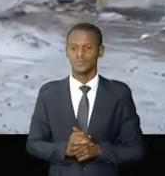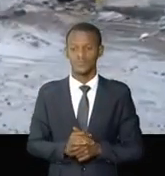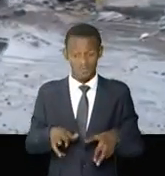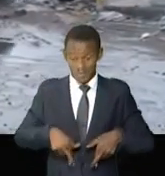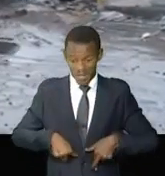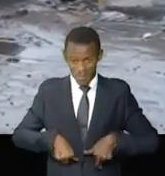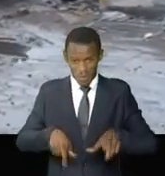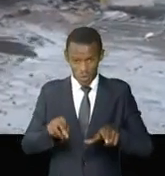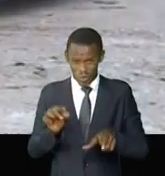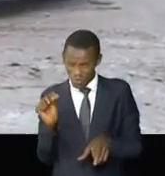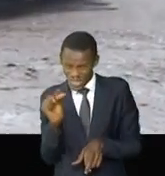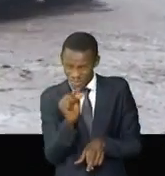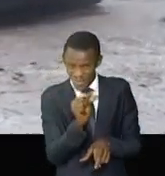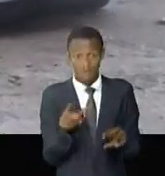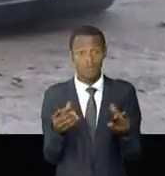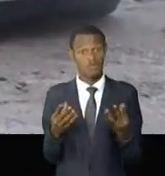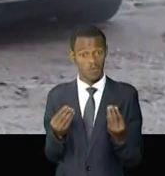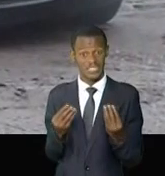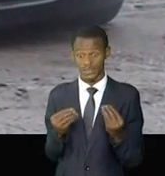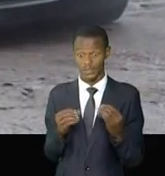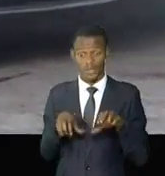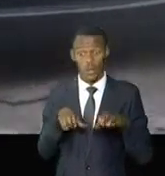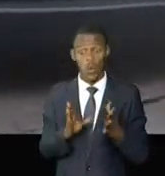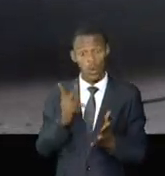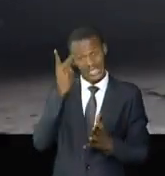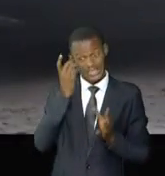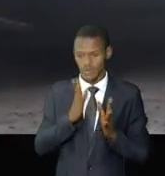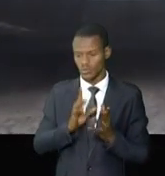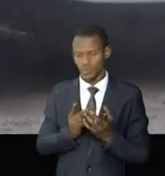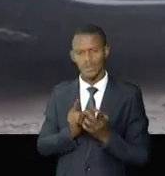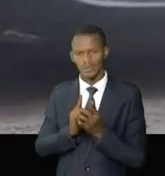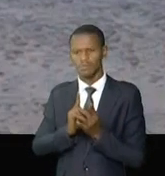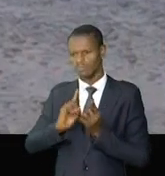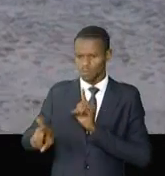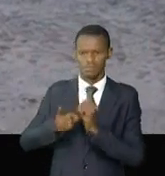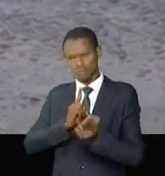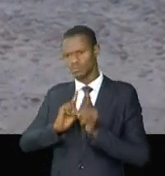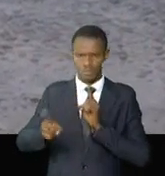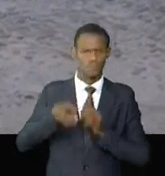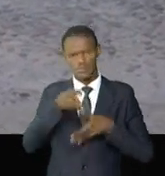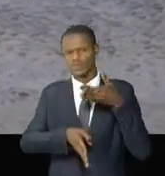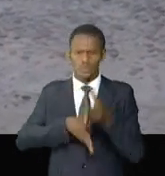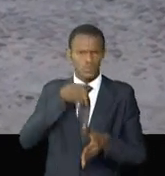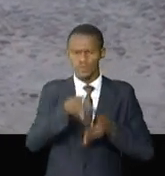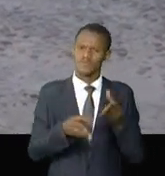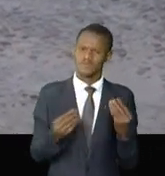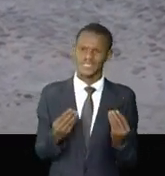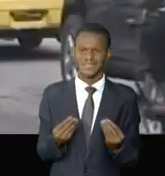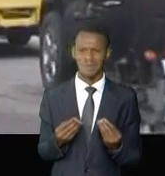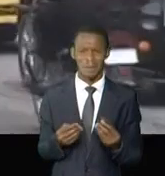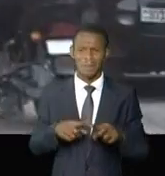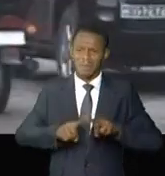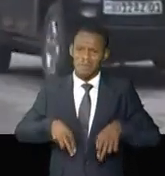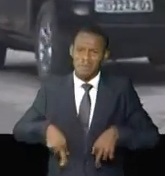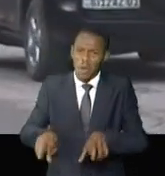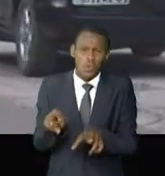déplacements des Kinois et Kinoises sont dans un état de délabrement très avancé dans plusieurs zones de Kinshasa, la capitale, avec